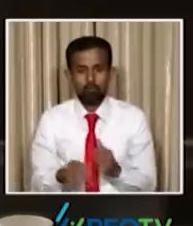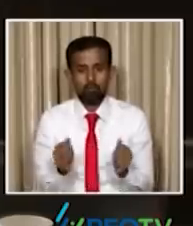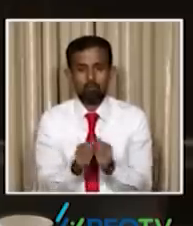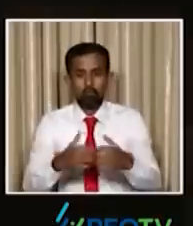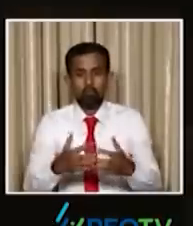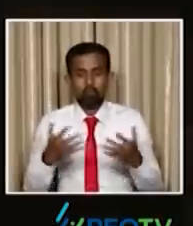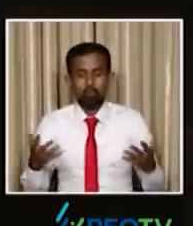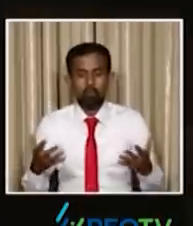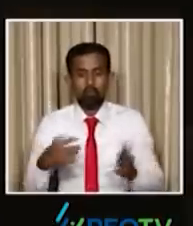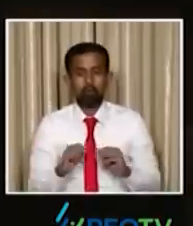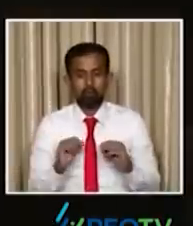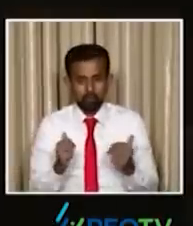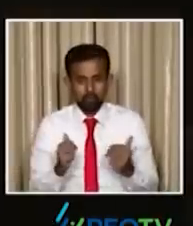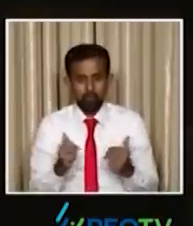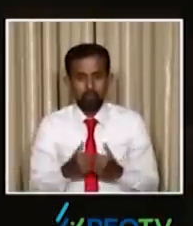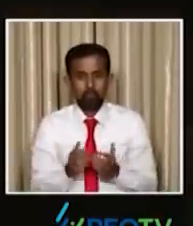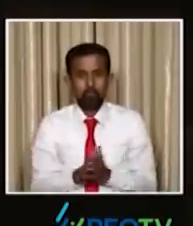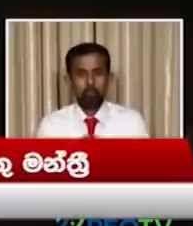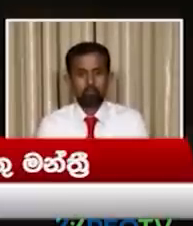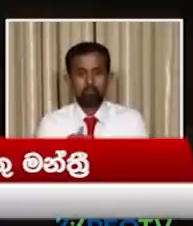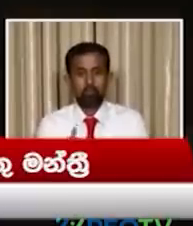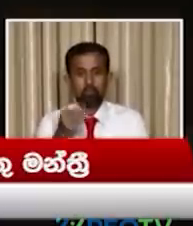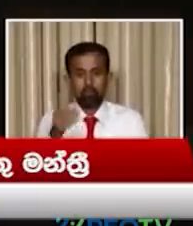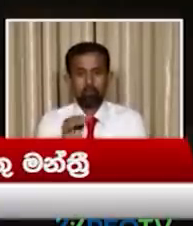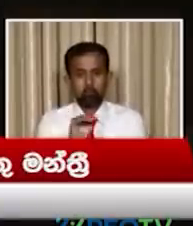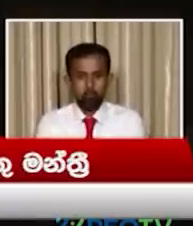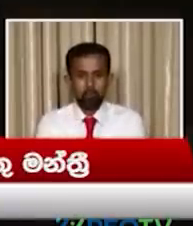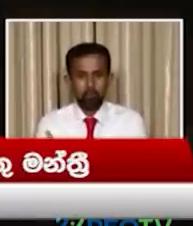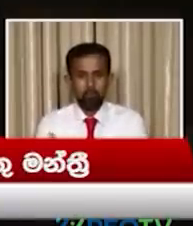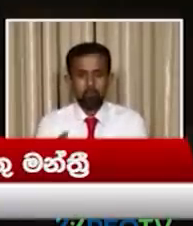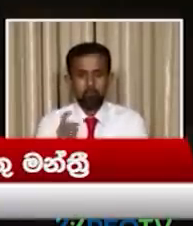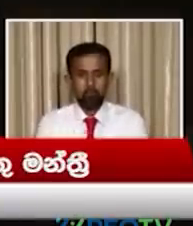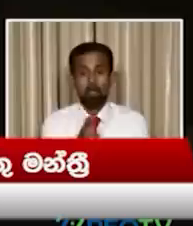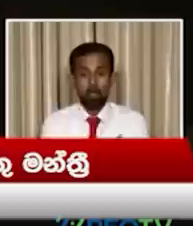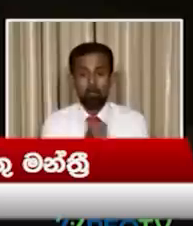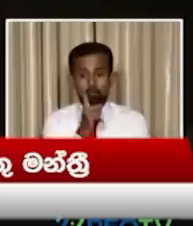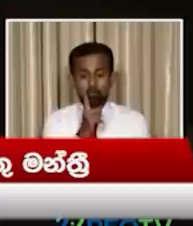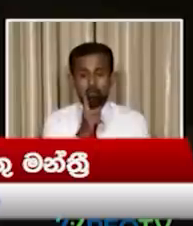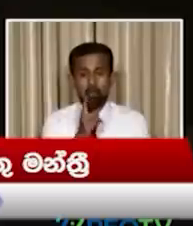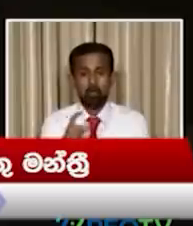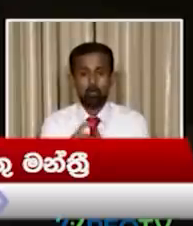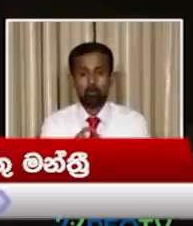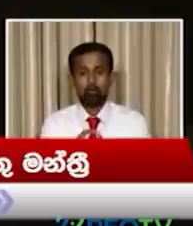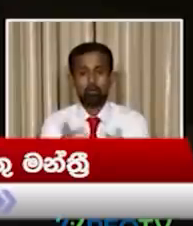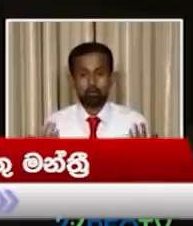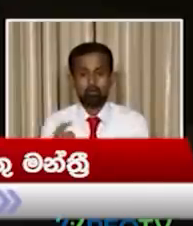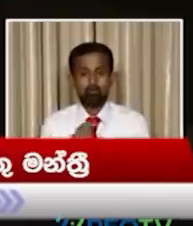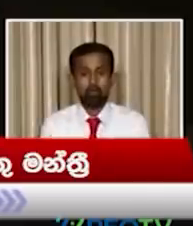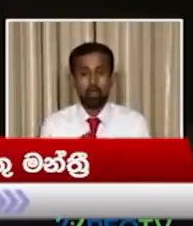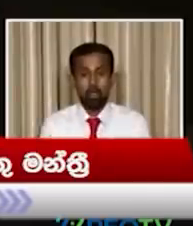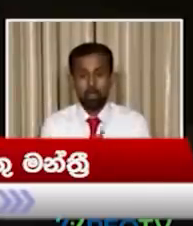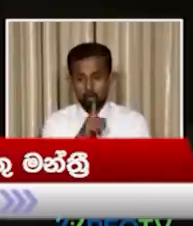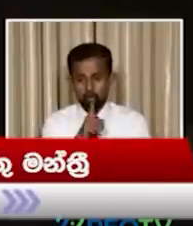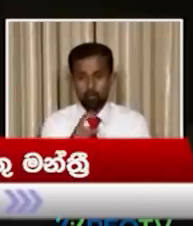ස්ථාලේ වහනවා වගේ මේ රටේ ජීවත් වෙලා මම ඒ දරුවන්ට අනාගතයක් තියෙයිද කියන ප්‍රශ්නේ හැම කෙනාටම ඇවිල්ලා තියෙනවා අපිට මේ ඩොලර් නැති වෙලා ඉන්න වෙලාවේ අපි දන්නවා